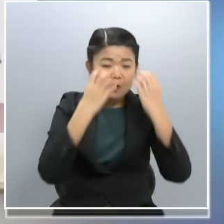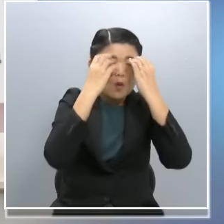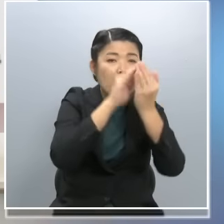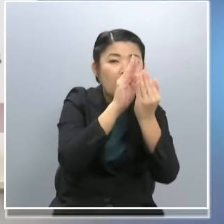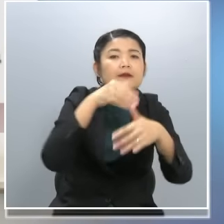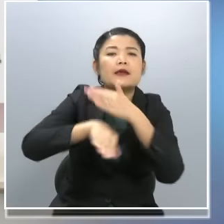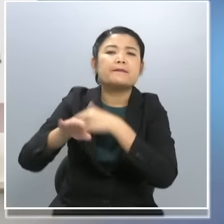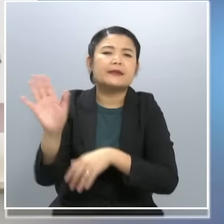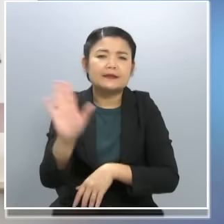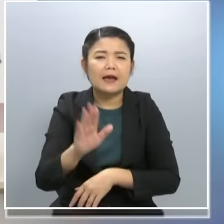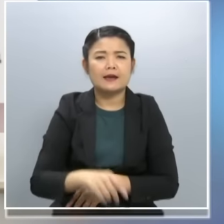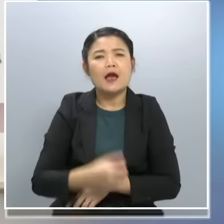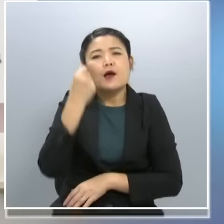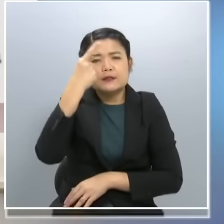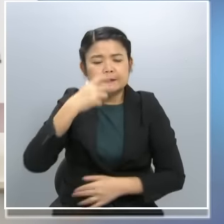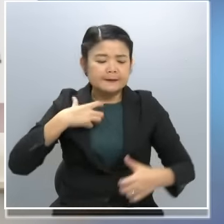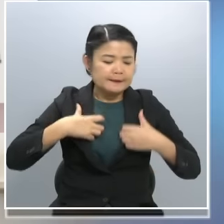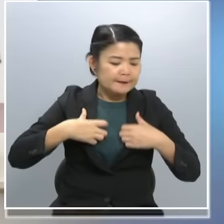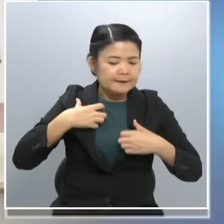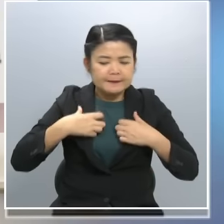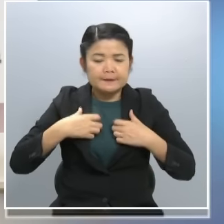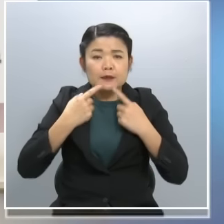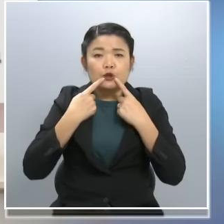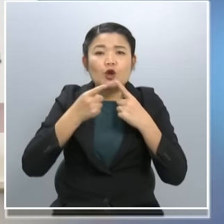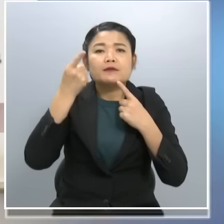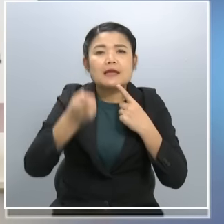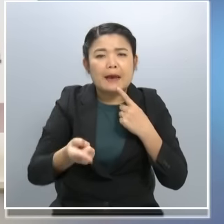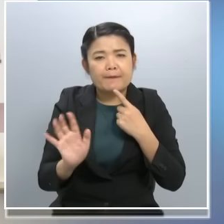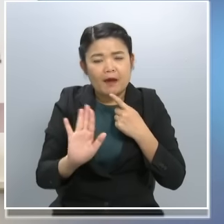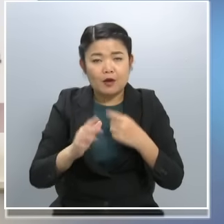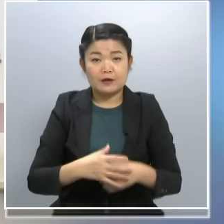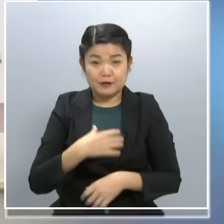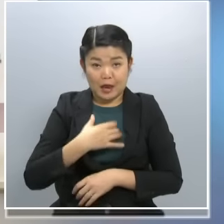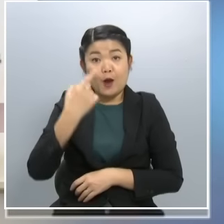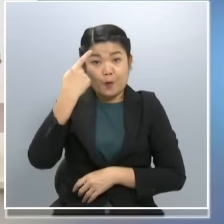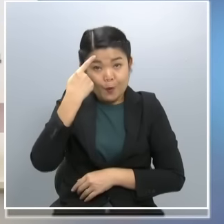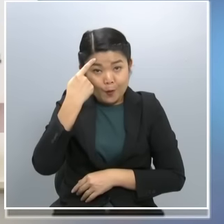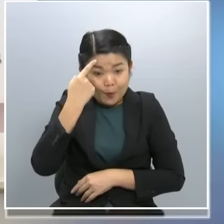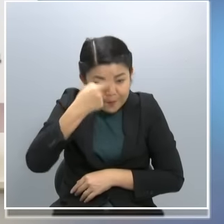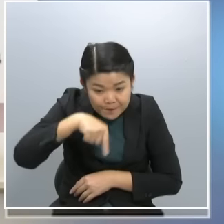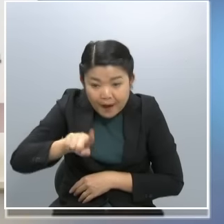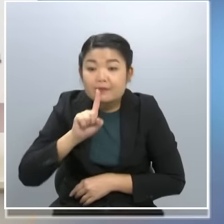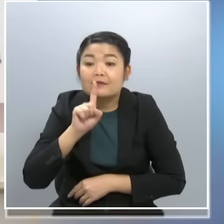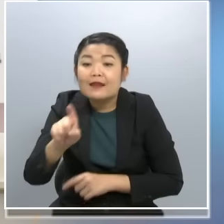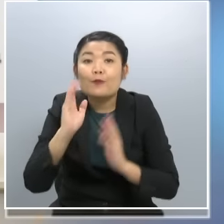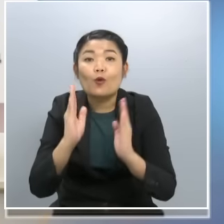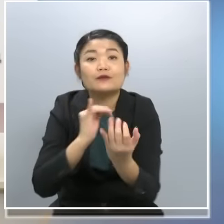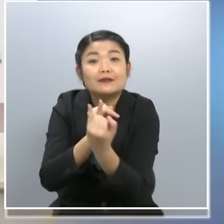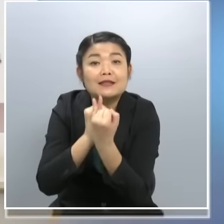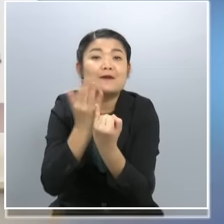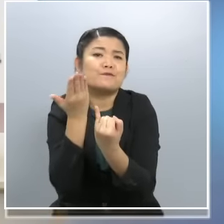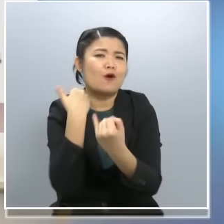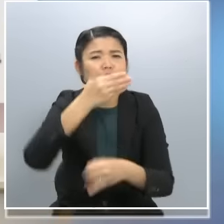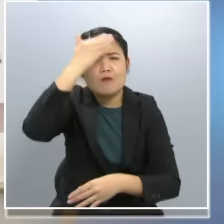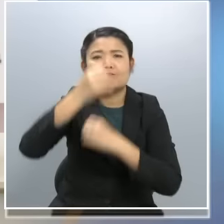เข้าใจว่าอึดอัดใจที่ตอบความจริงด้วยความอยากรู้เลยตามหาคนสนิทตอนที่หนุ่มไปบวชเมื่อปี